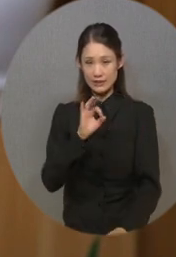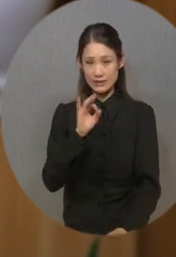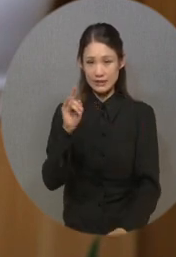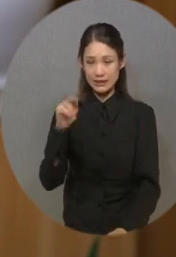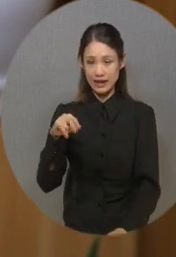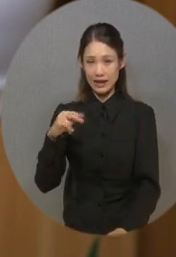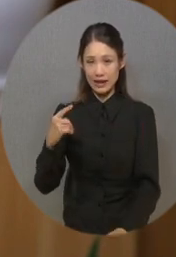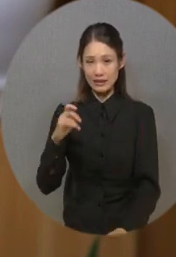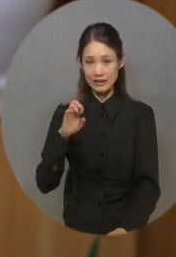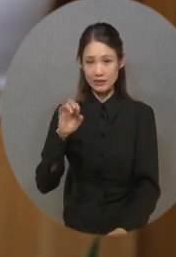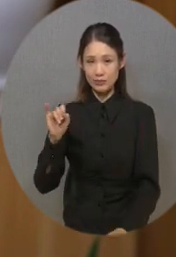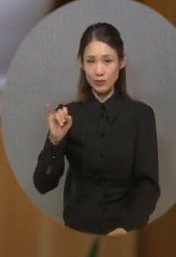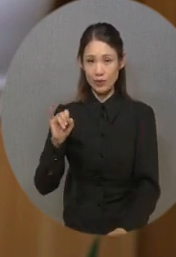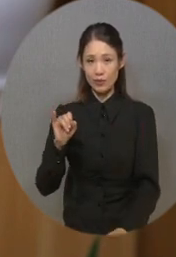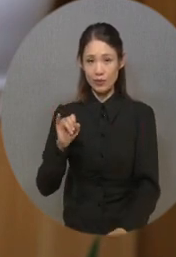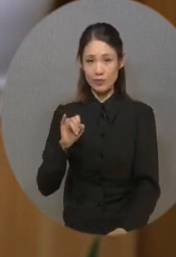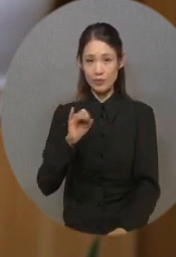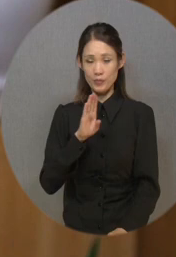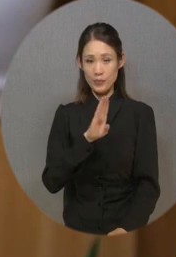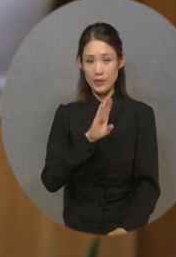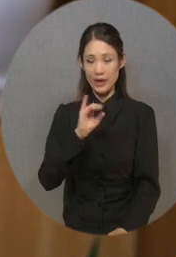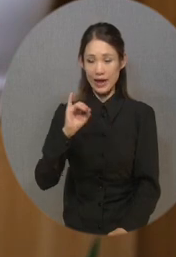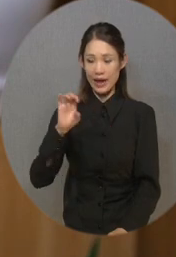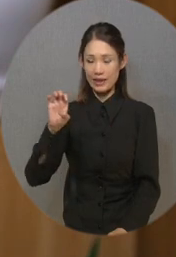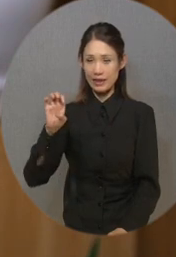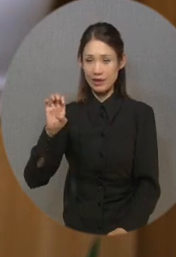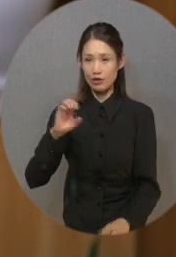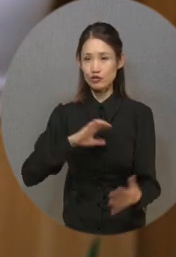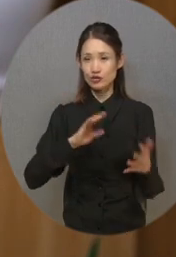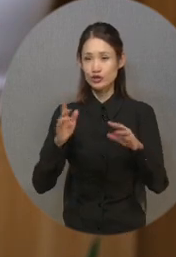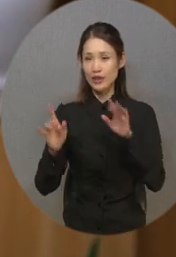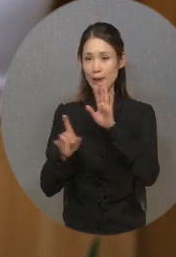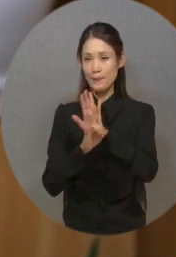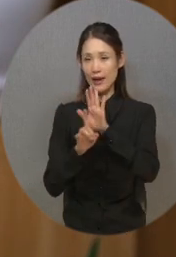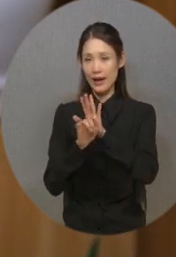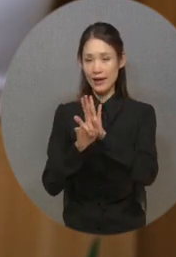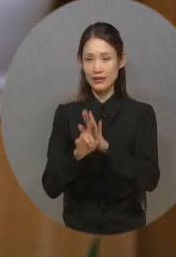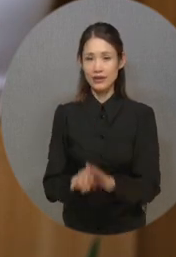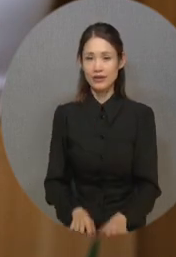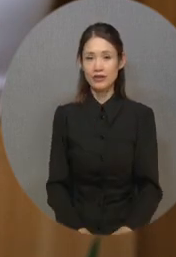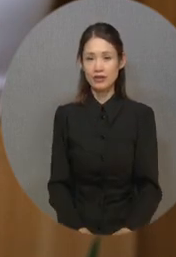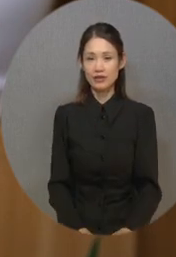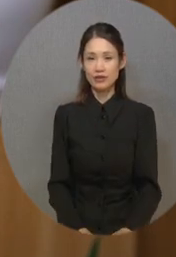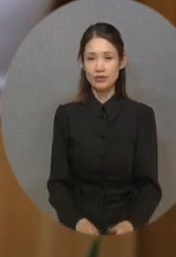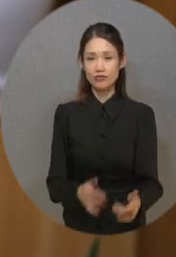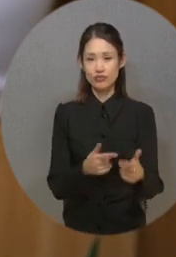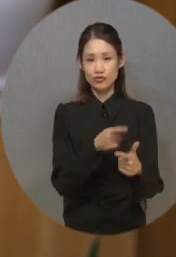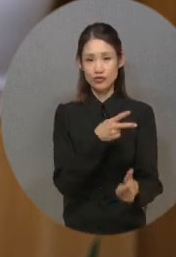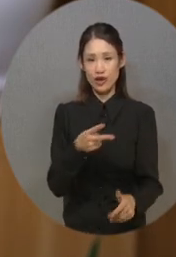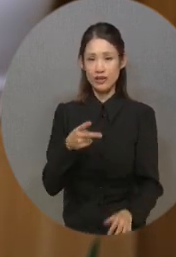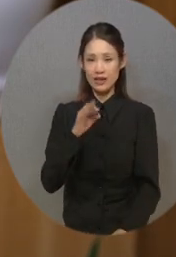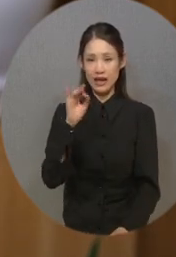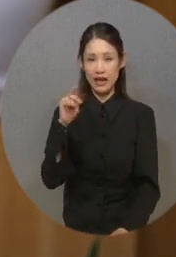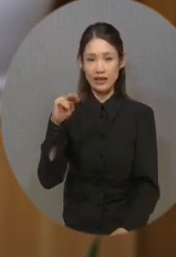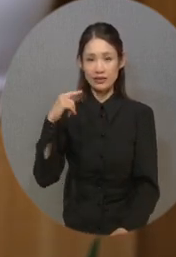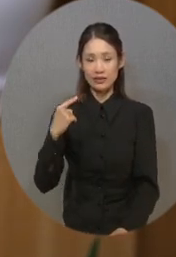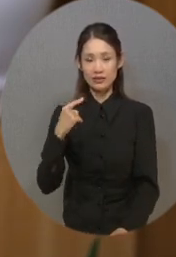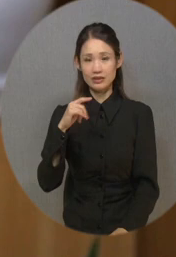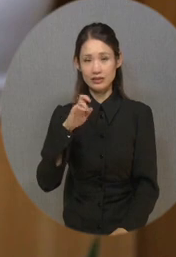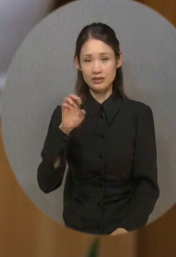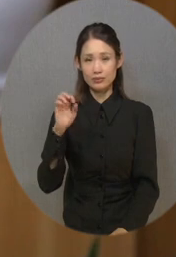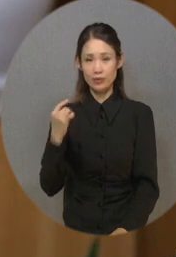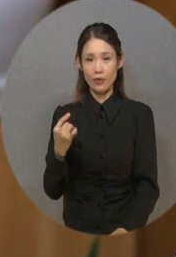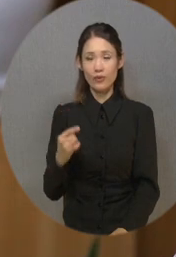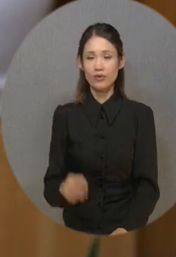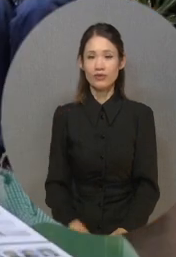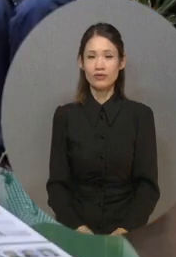모두가 BIE 하도록 돼 있는데 자, BIE가 국제 박람회 기구인데 부산이 엑스포다 이렇게 되는 거예요. 부산이 저